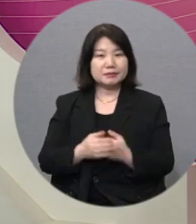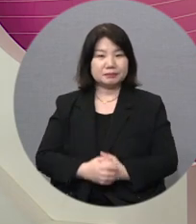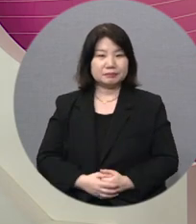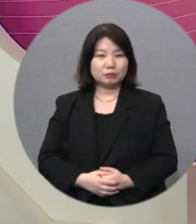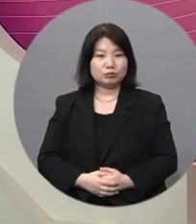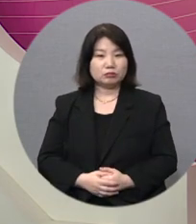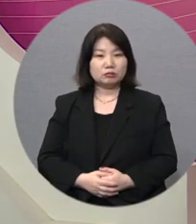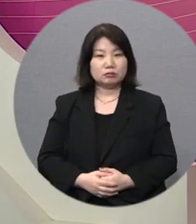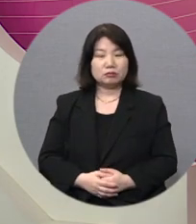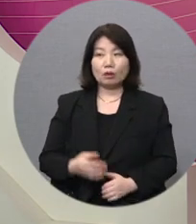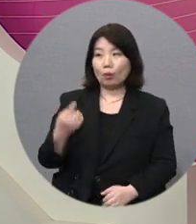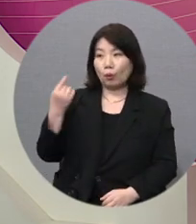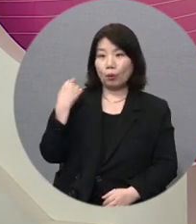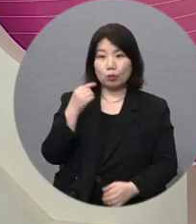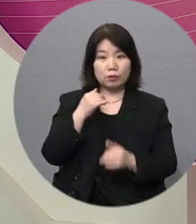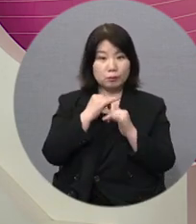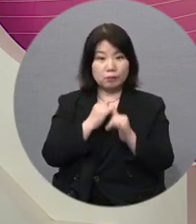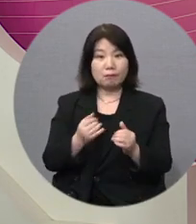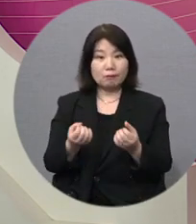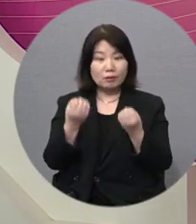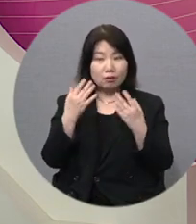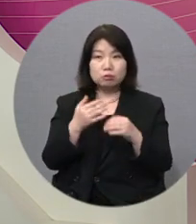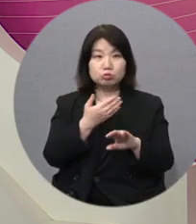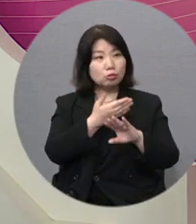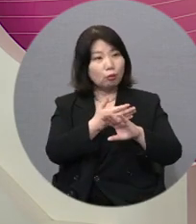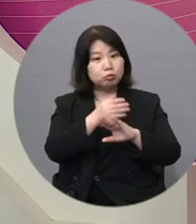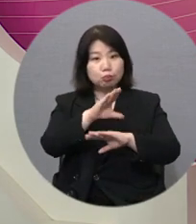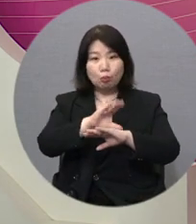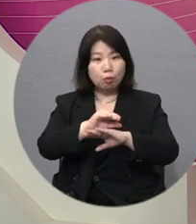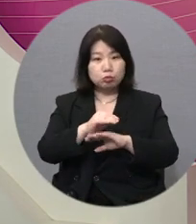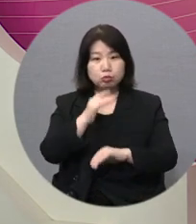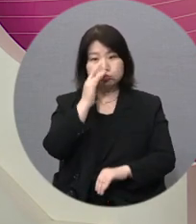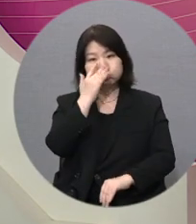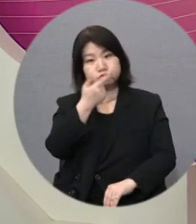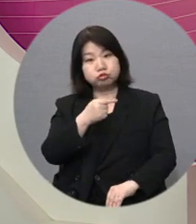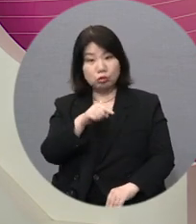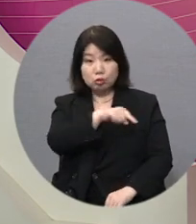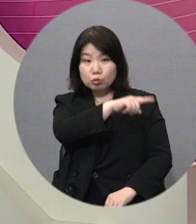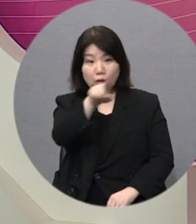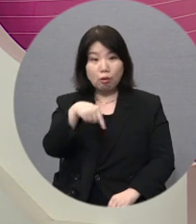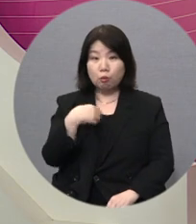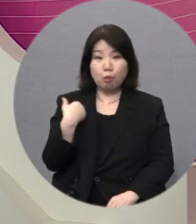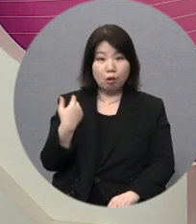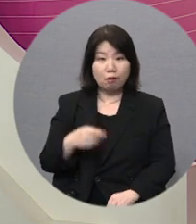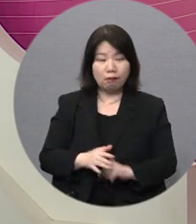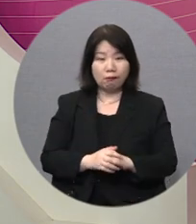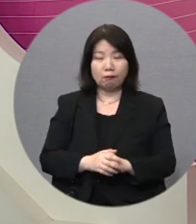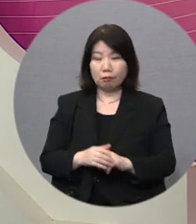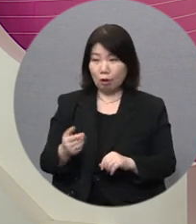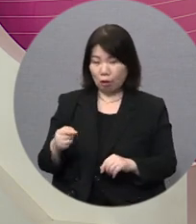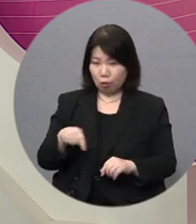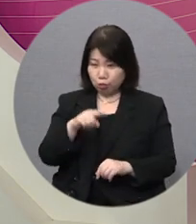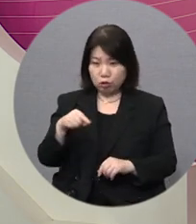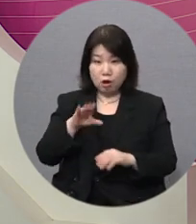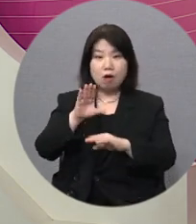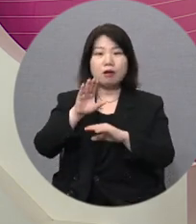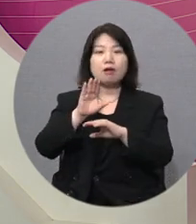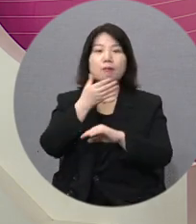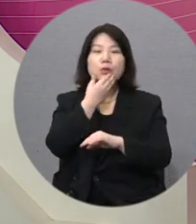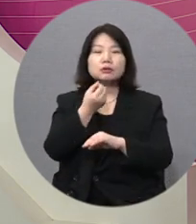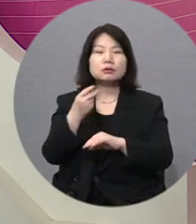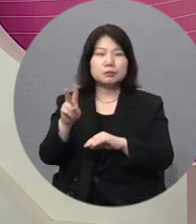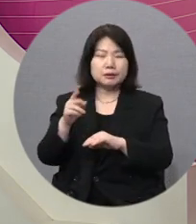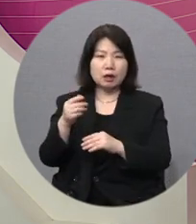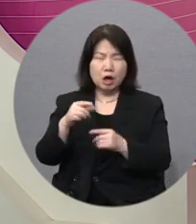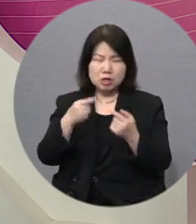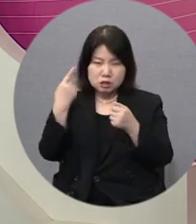이게 어제 수상하고 아마 다른 방송사에서는이 분들을 모르시는 분들이 많으실 거예요 지금 어 저희가 그냥 발빠르게 움직였 그렇죠 첫 번째로